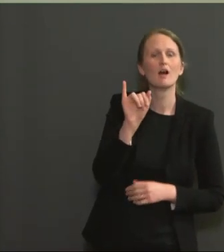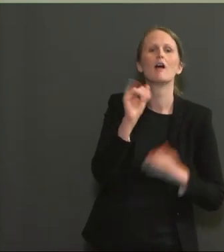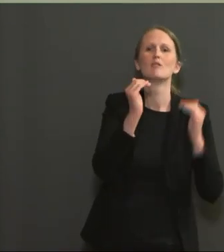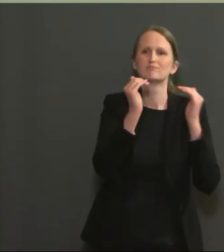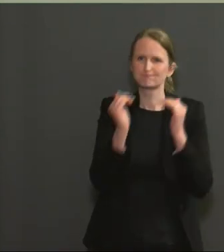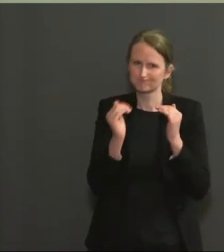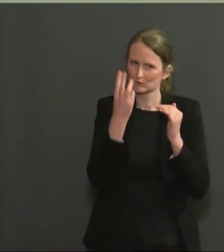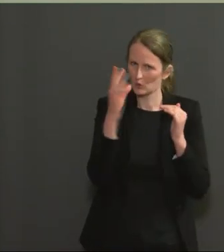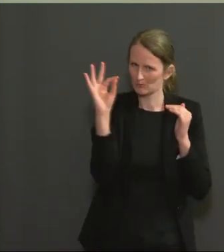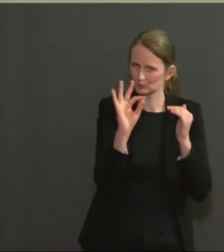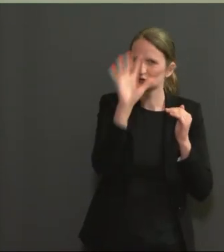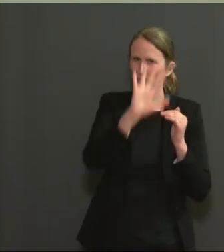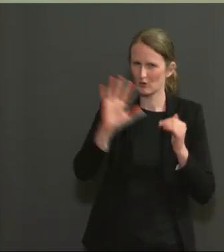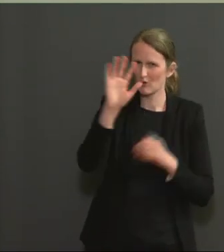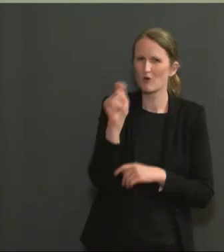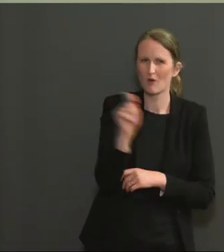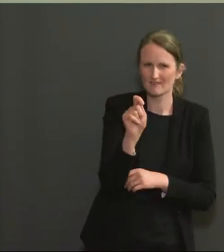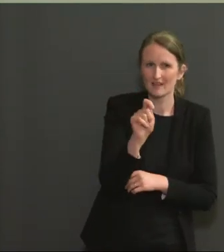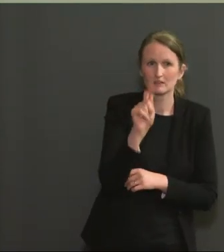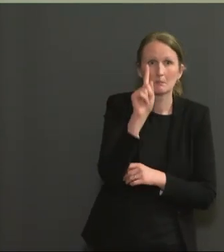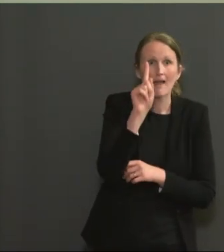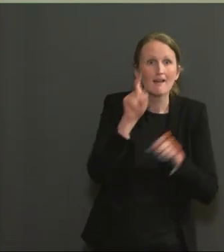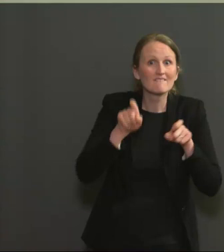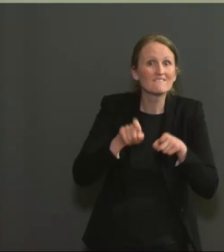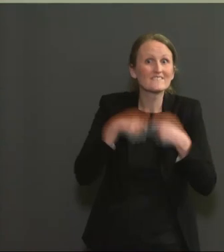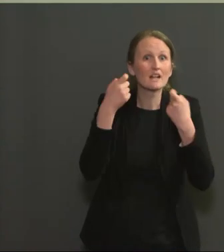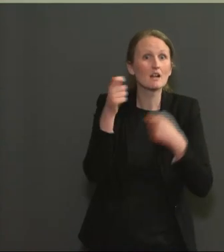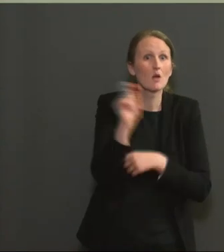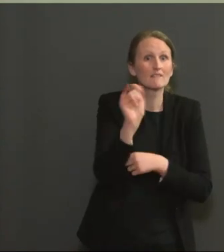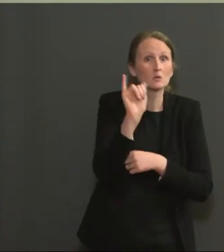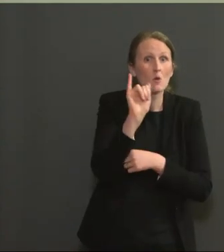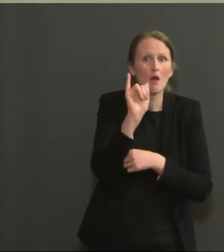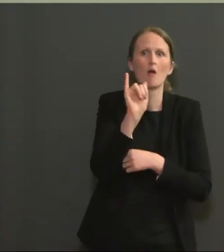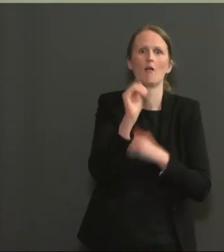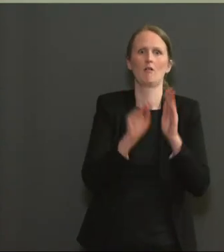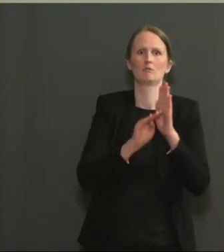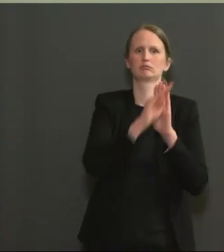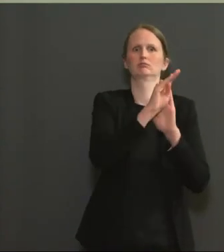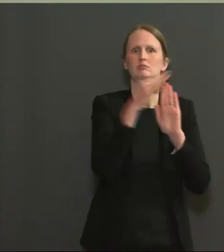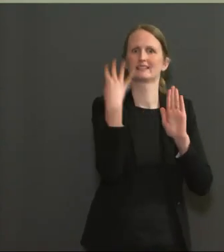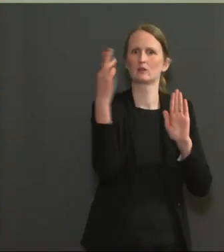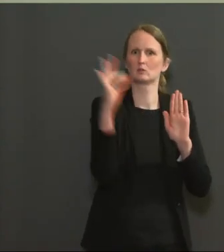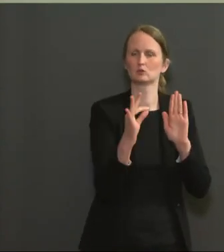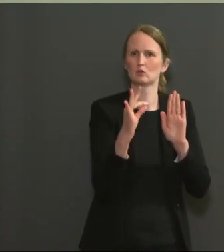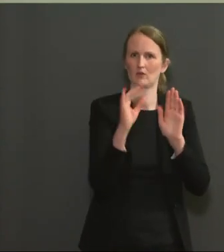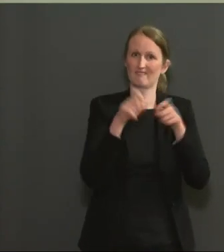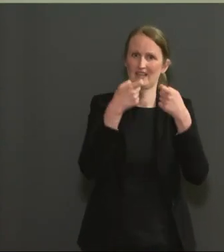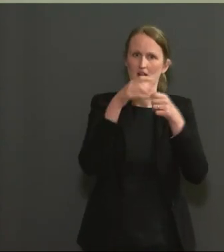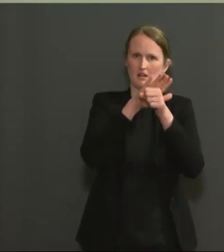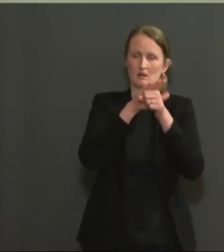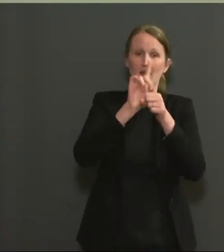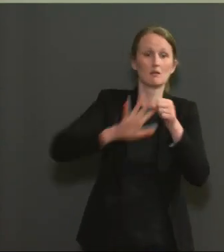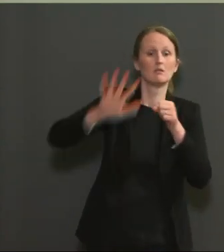elle-même on a des chiffres qui augmentent à raison de 14 %. c'est en partie pour